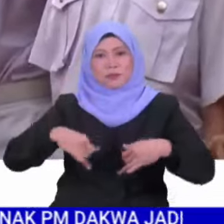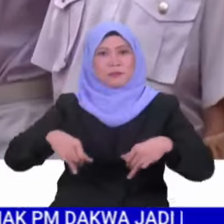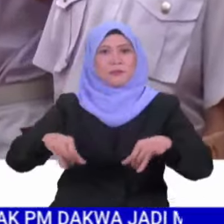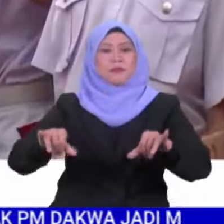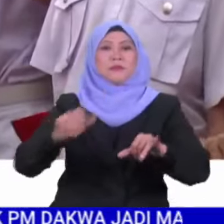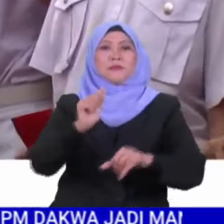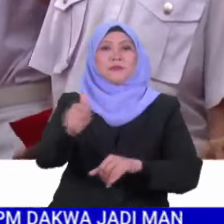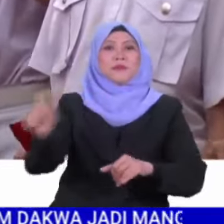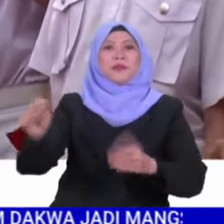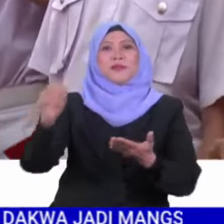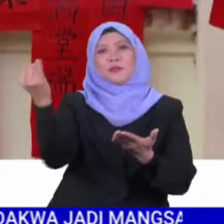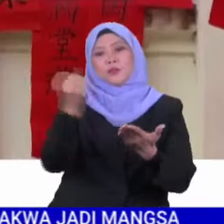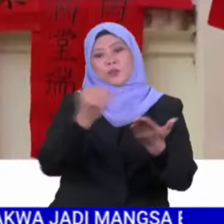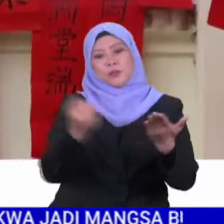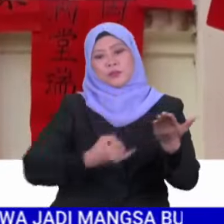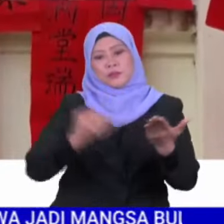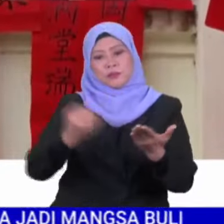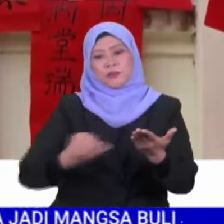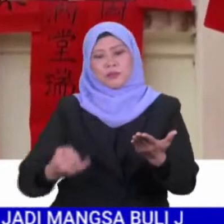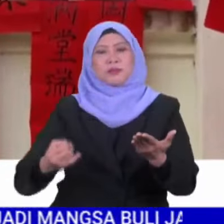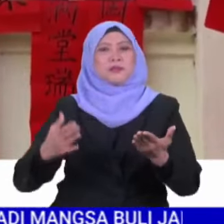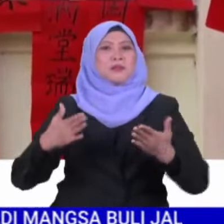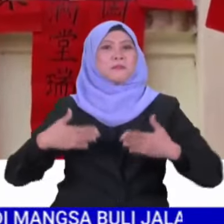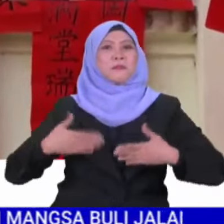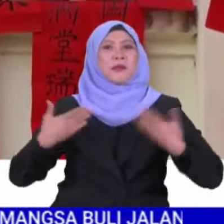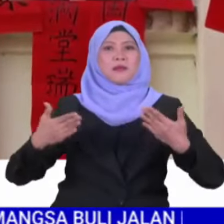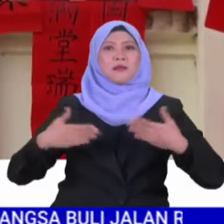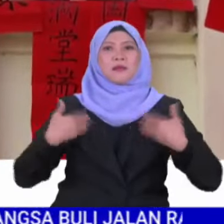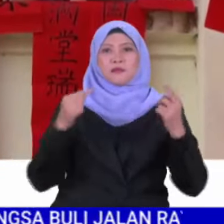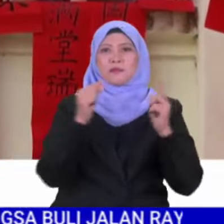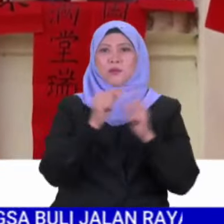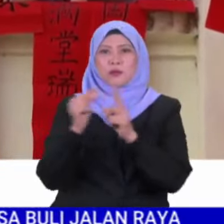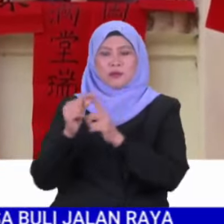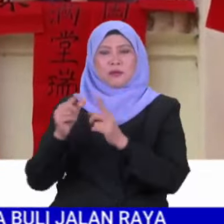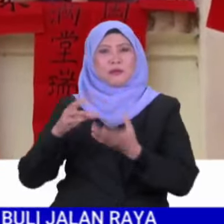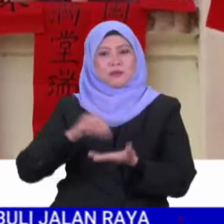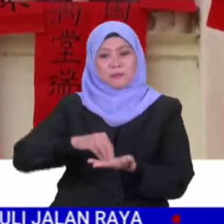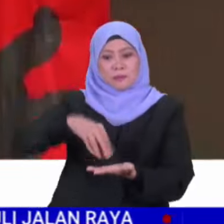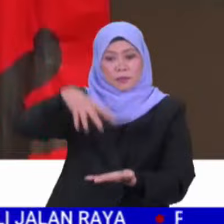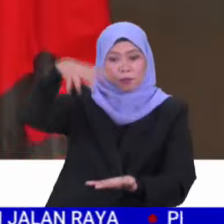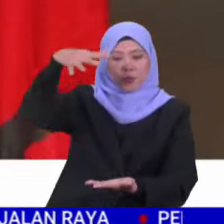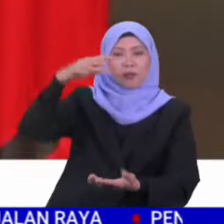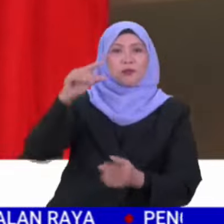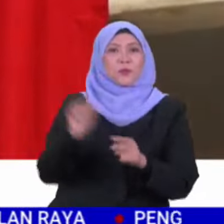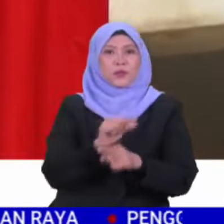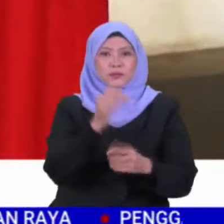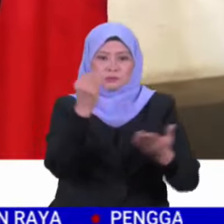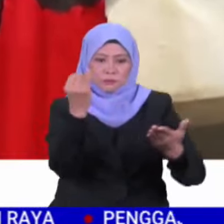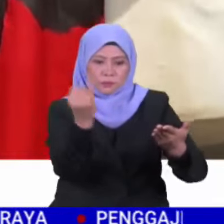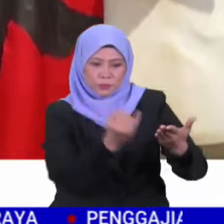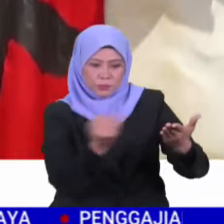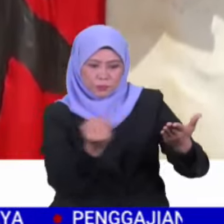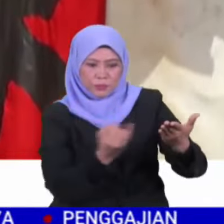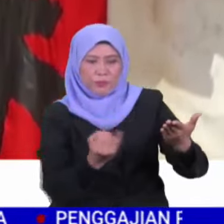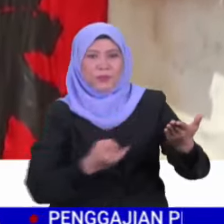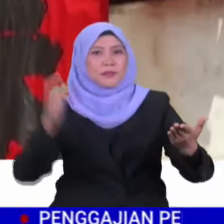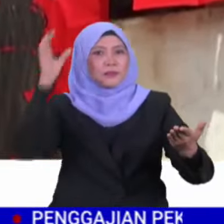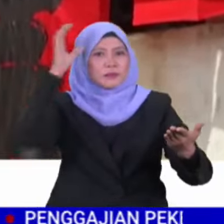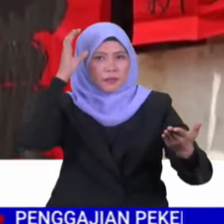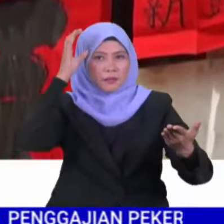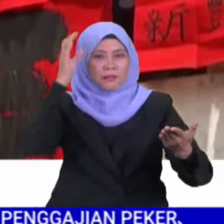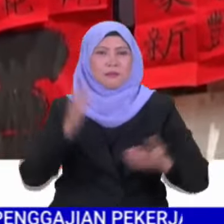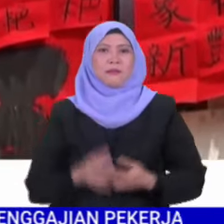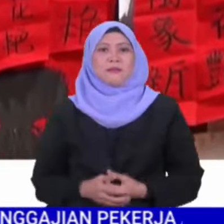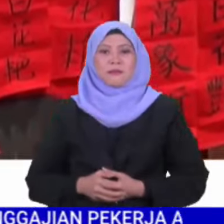masing-masing menulis puisi berunsur kebahagiaan dan kemakmuran menggunakan kaligrafi Cina.